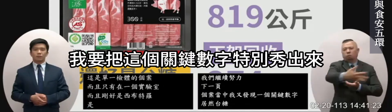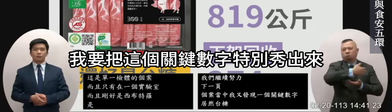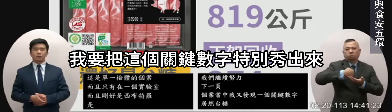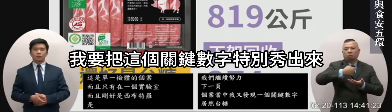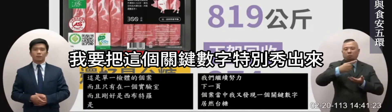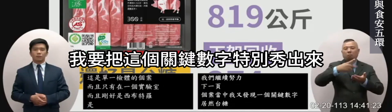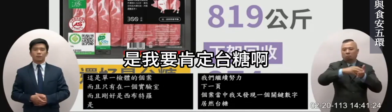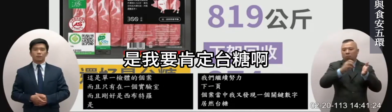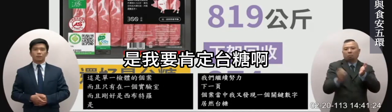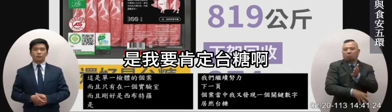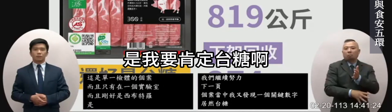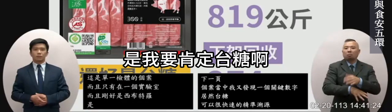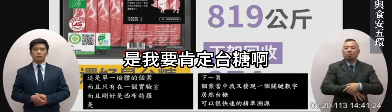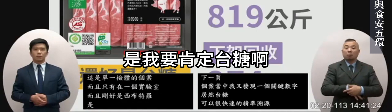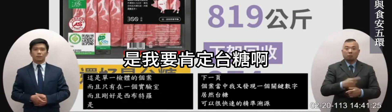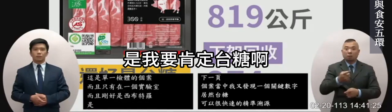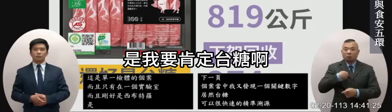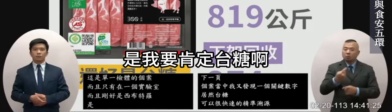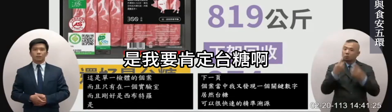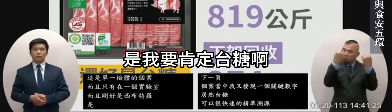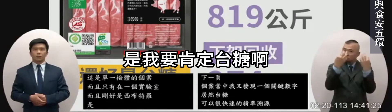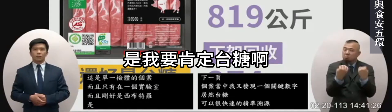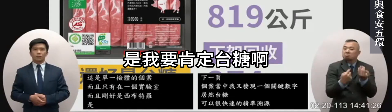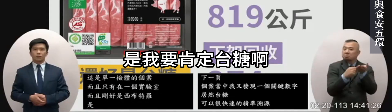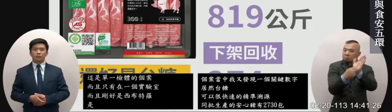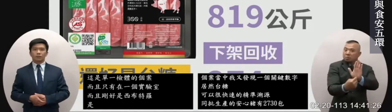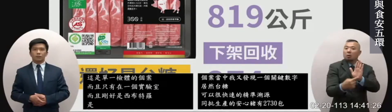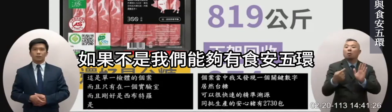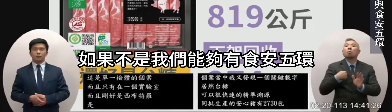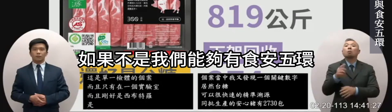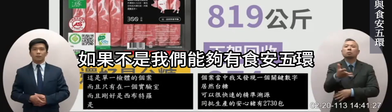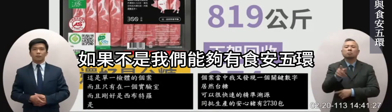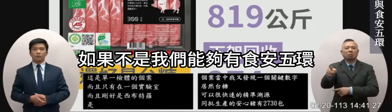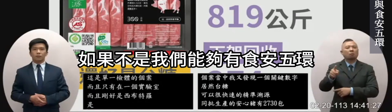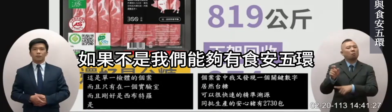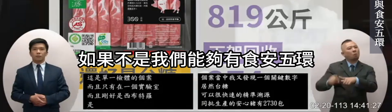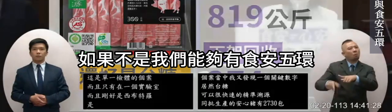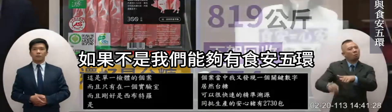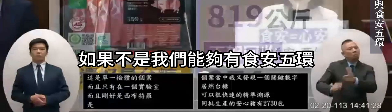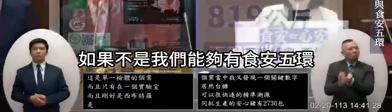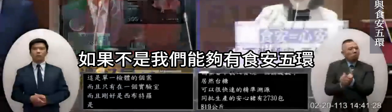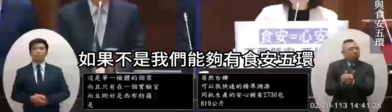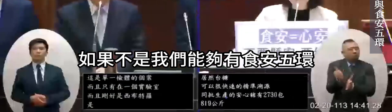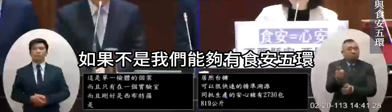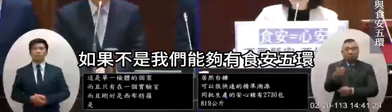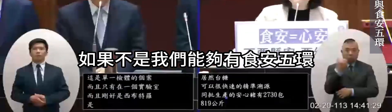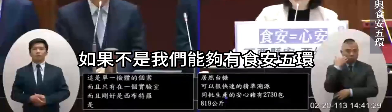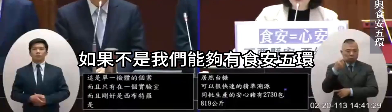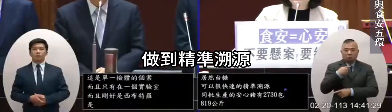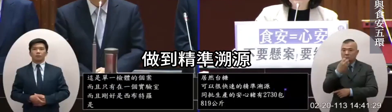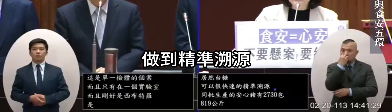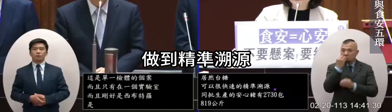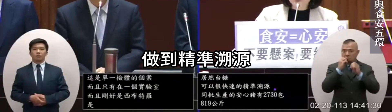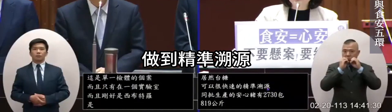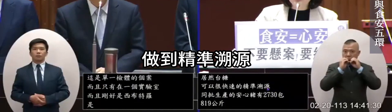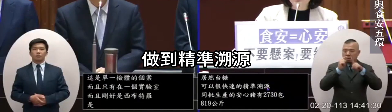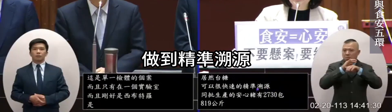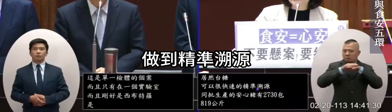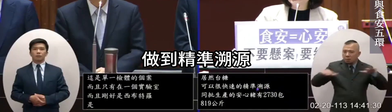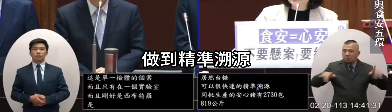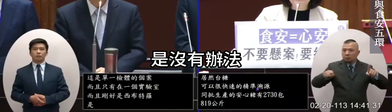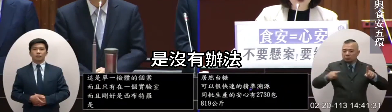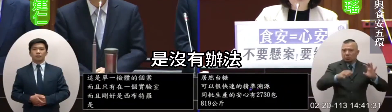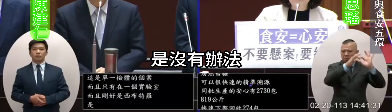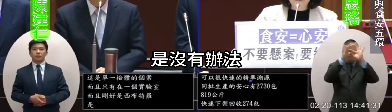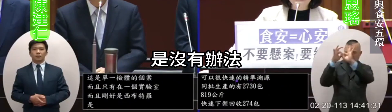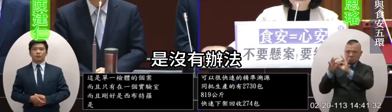特别秀出来，是我要肯定台糖啊！如果不是我们能够有十安五环做到精准溯